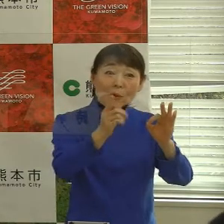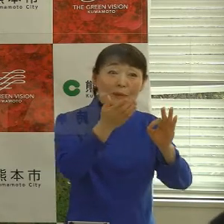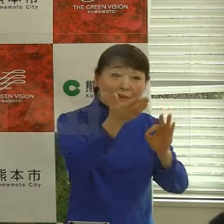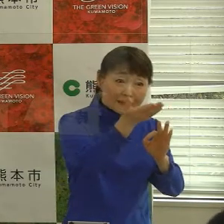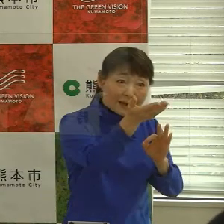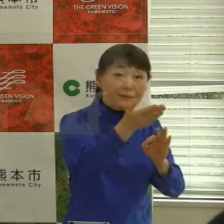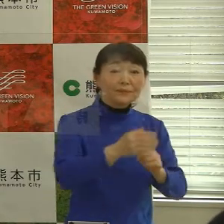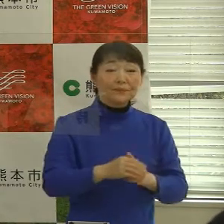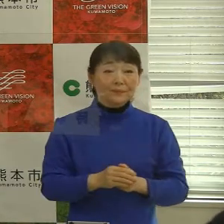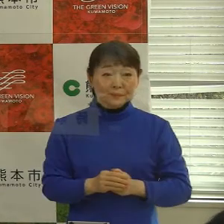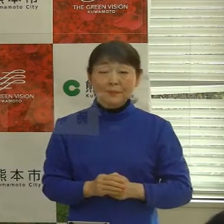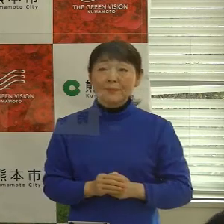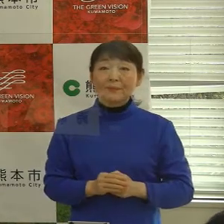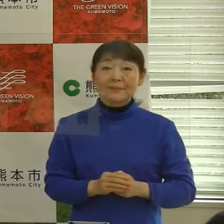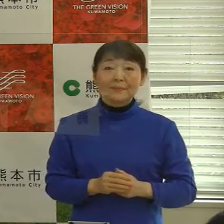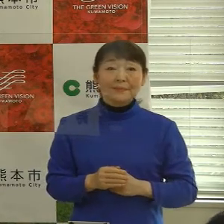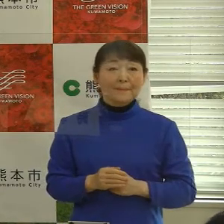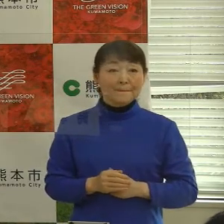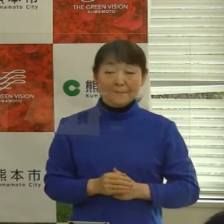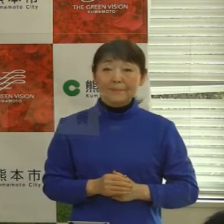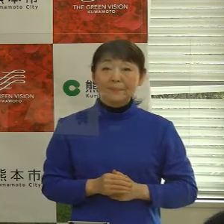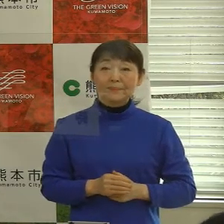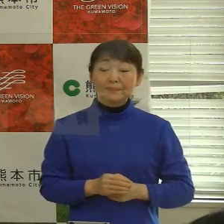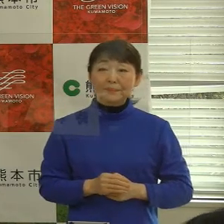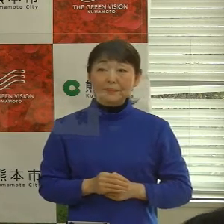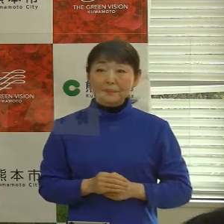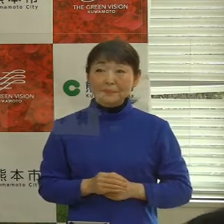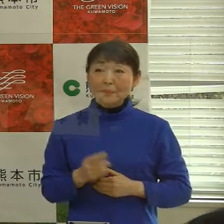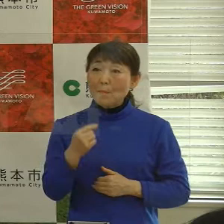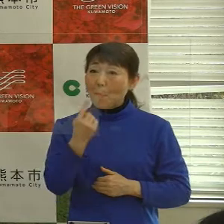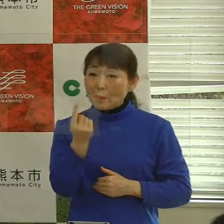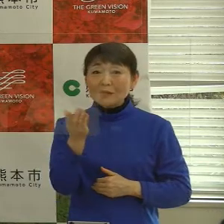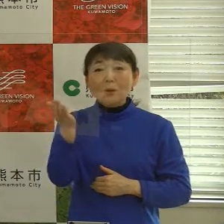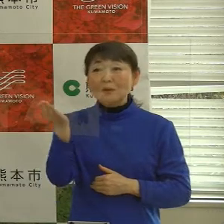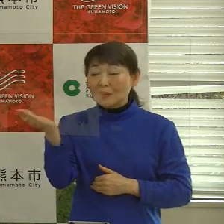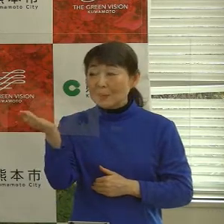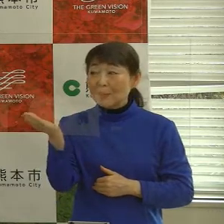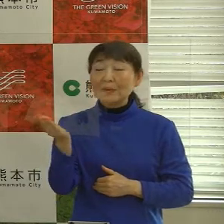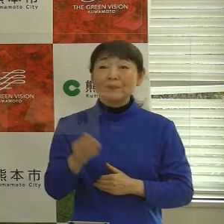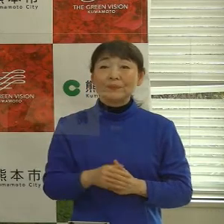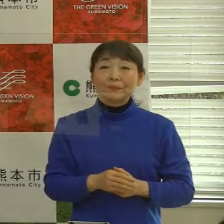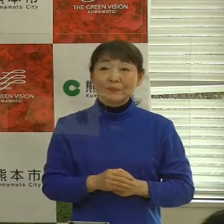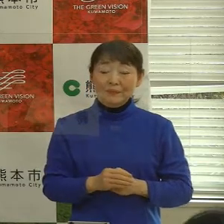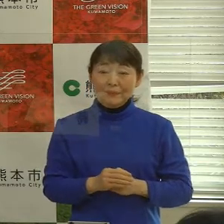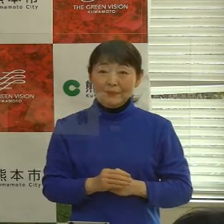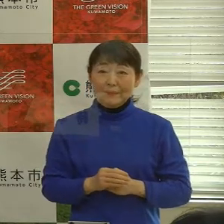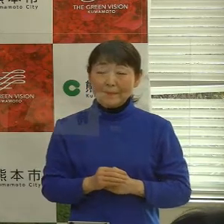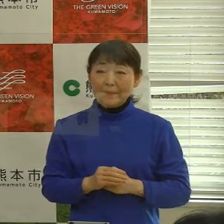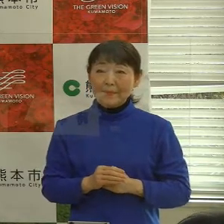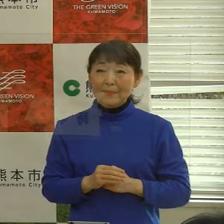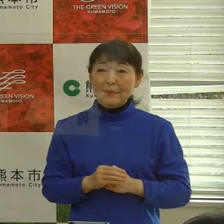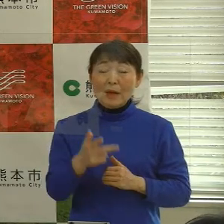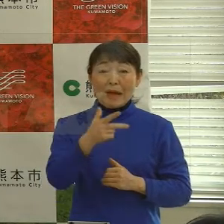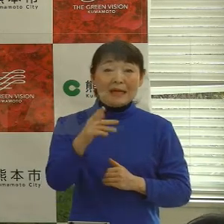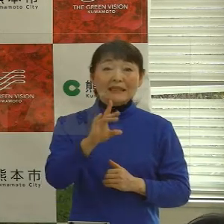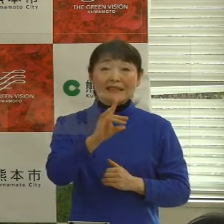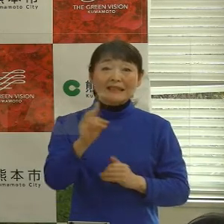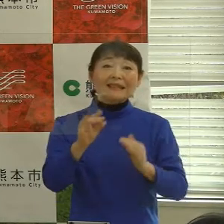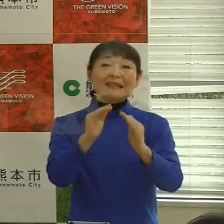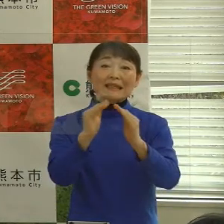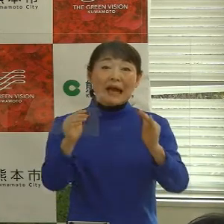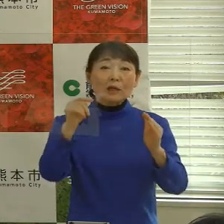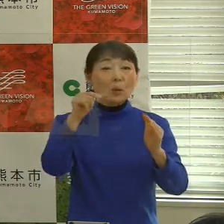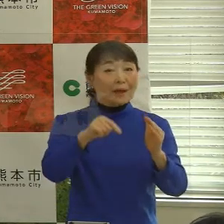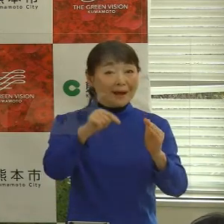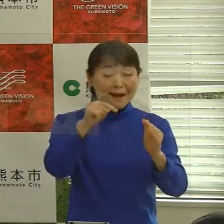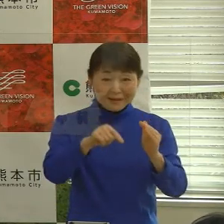いいですかね。はい、 それともう一点議会の関係なんですけれども、はい、市議会の中で一